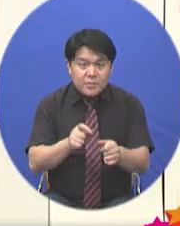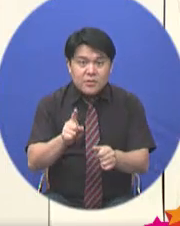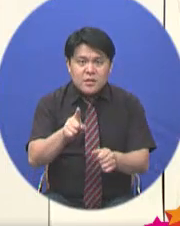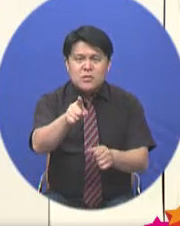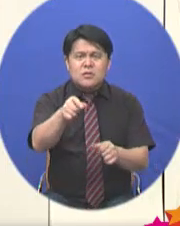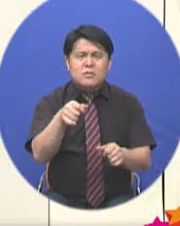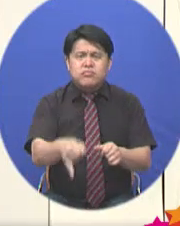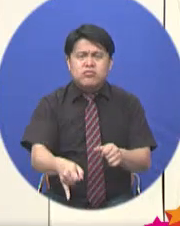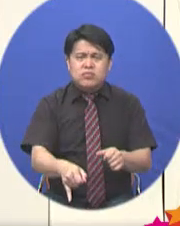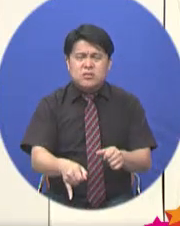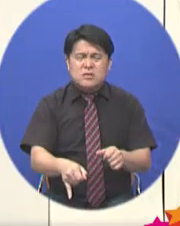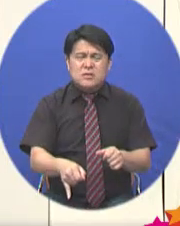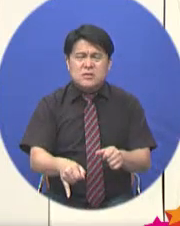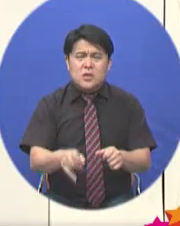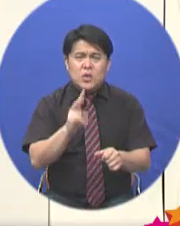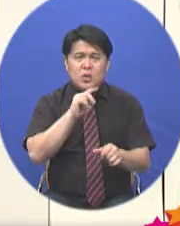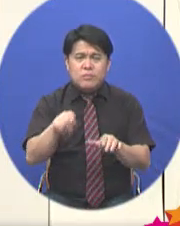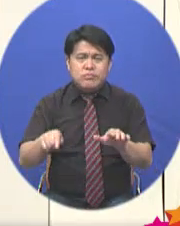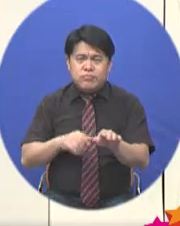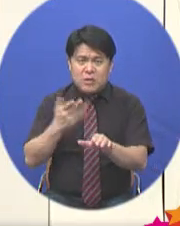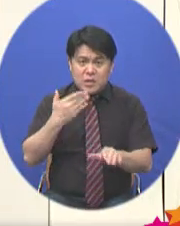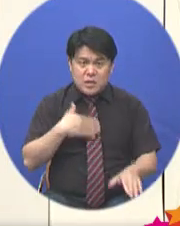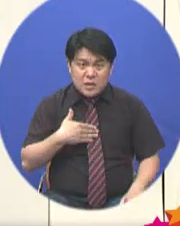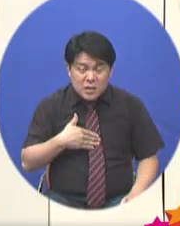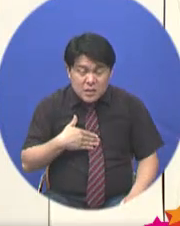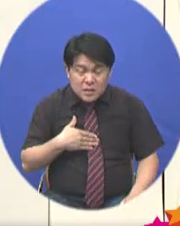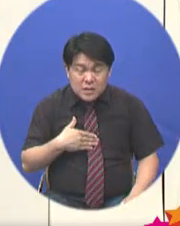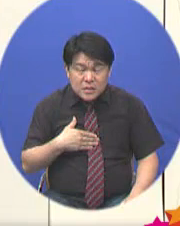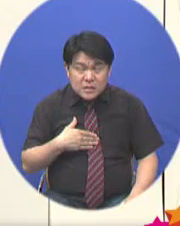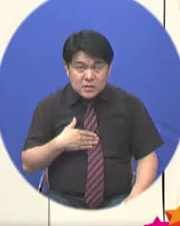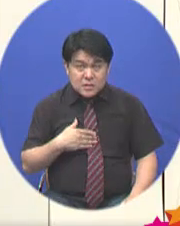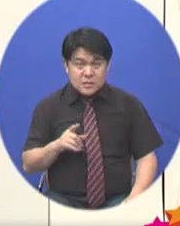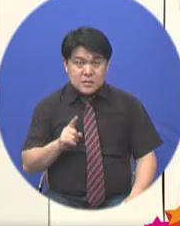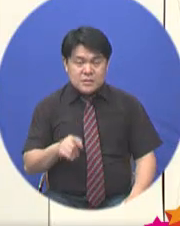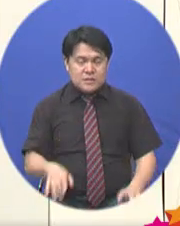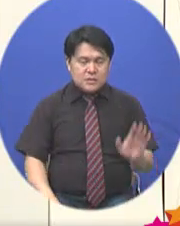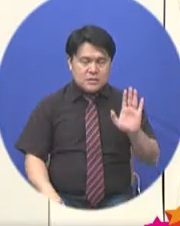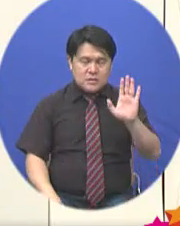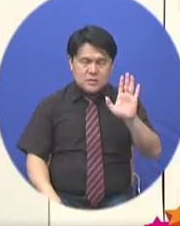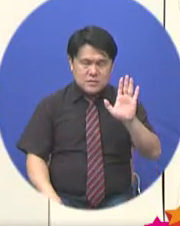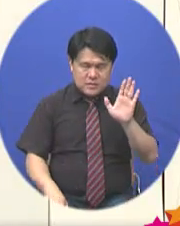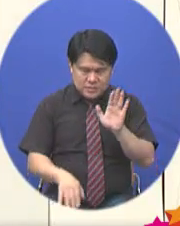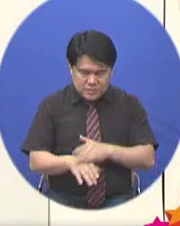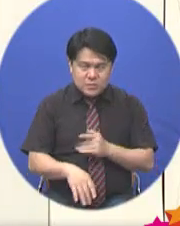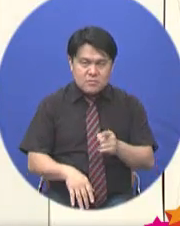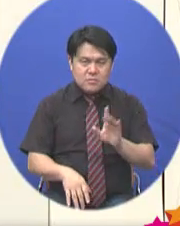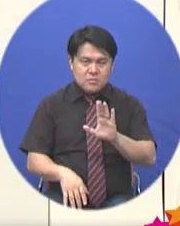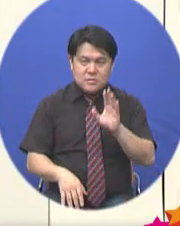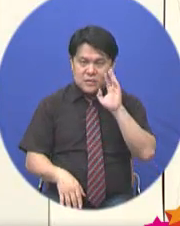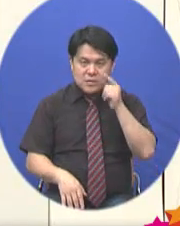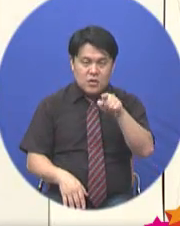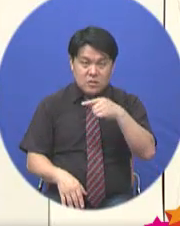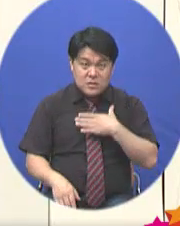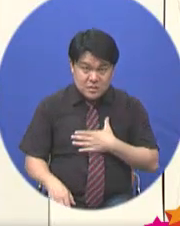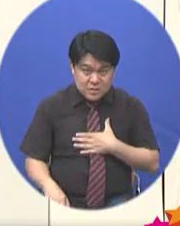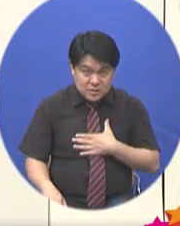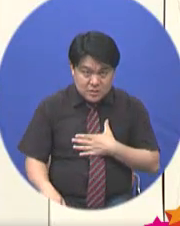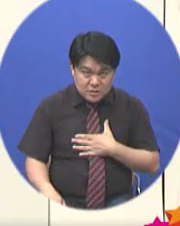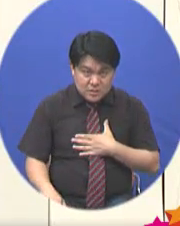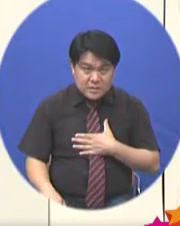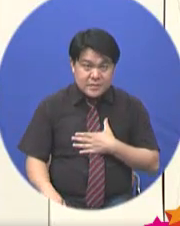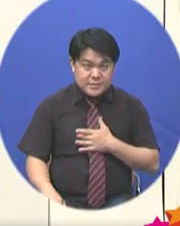하건만 사랑은 알 수 없어 하고 뚝 나오는 음악 하면 완전히